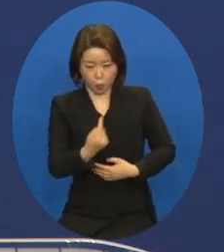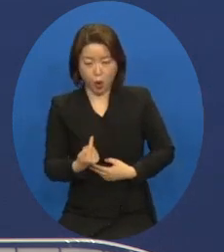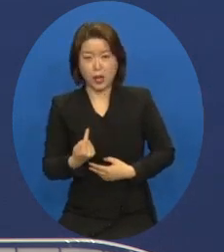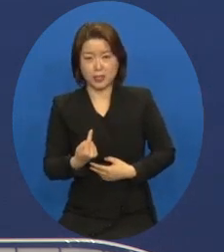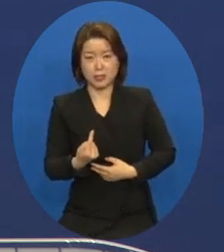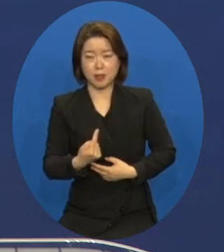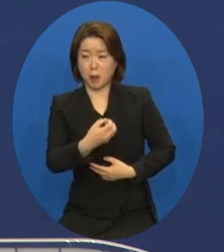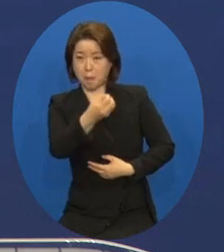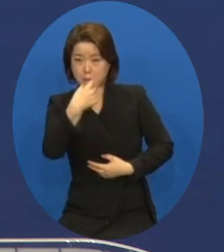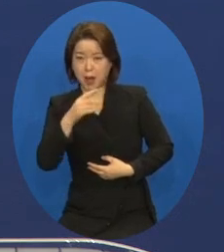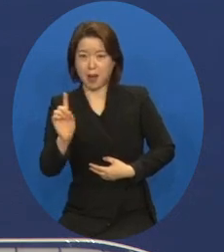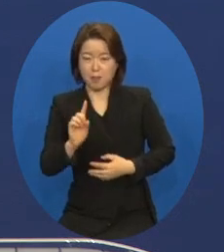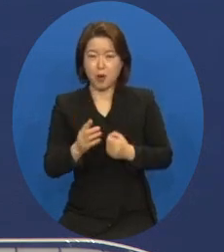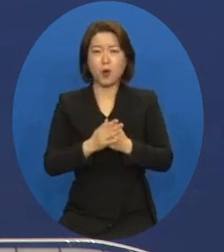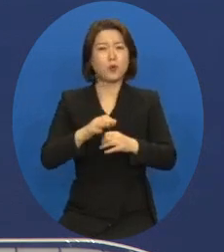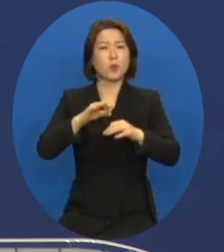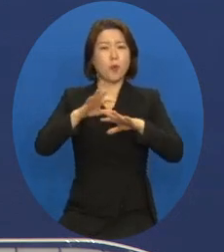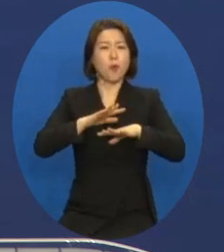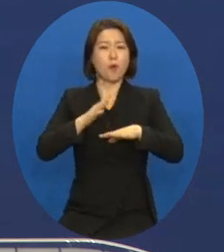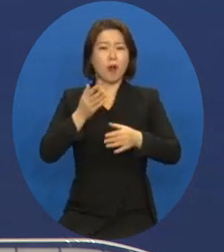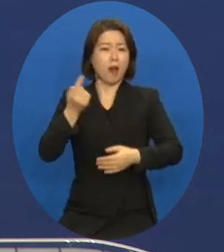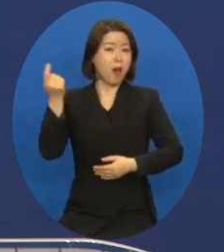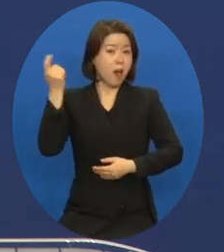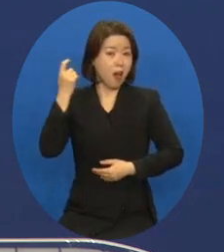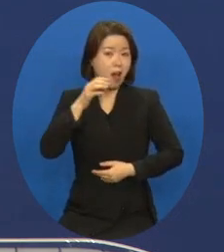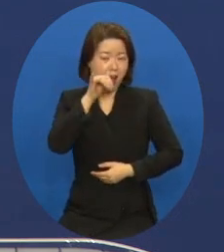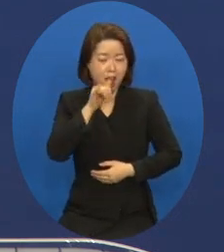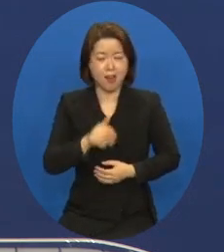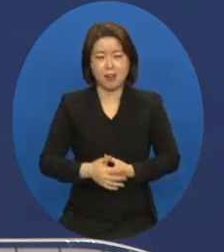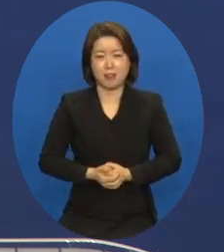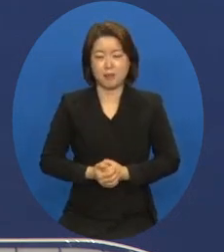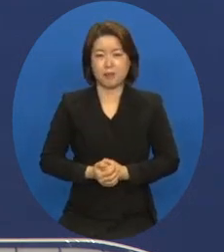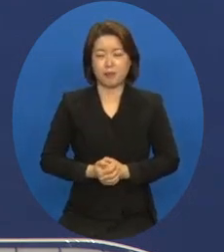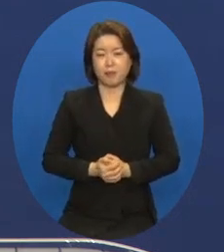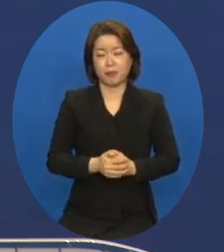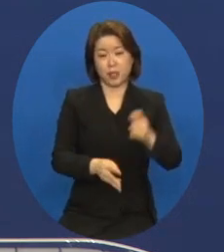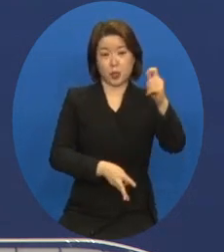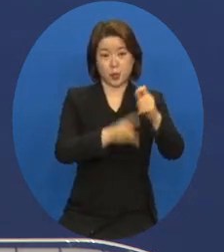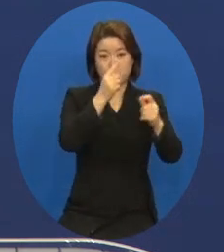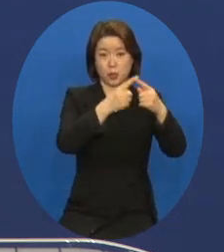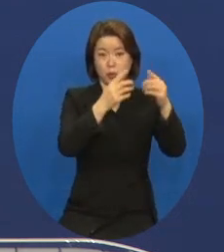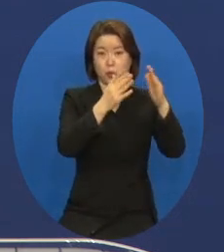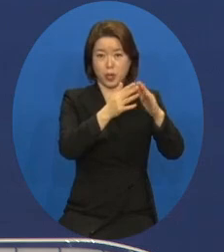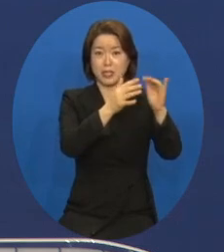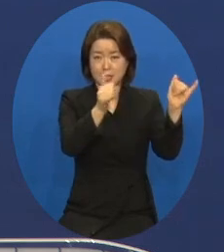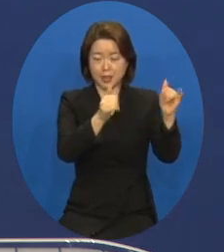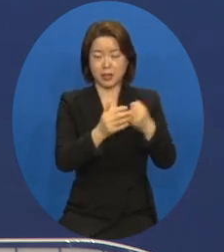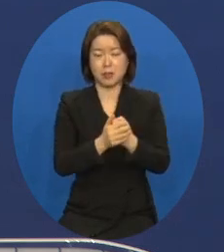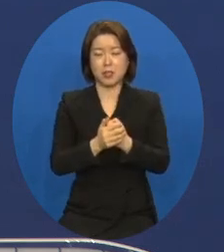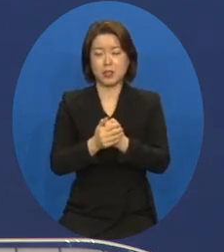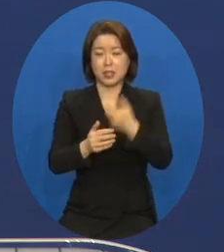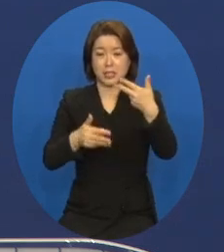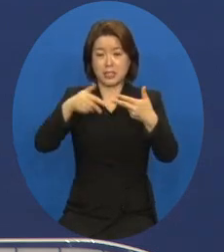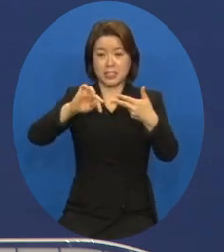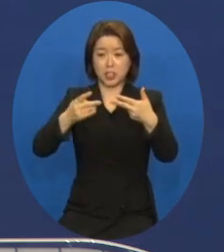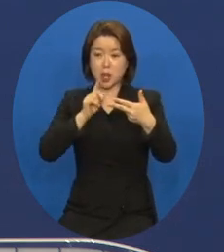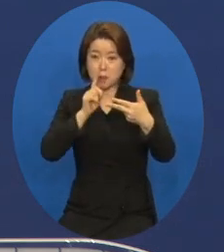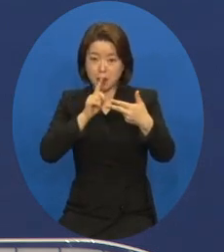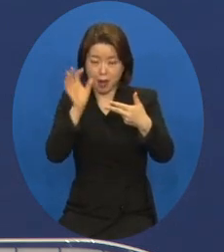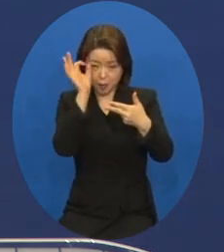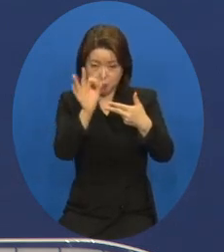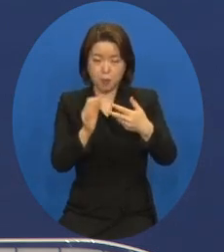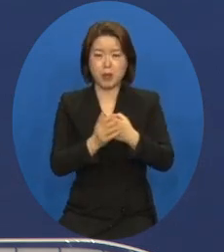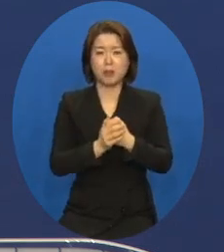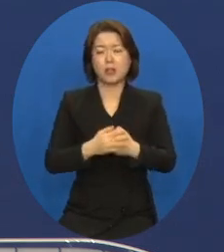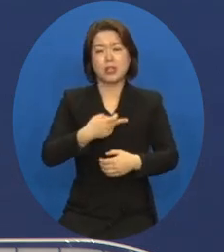놀라운 소식을 전해 주었습니다 고린도교회 교인들이 7절 말씀에 보면 사도